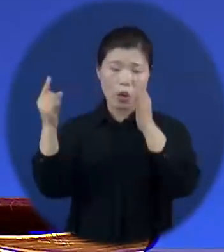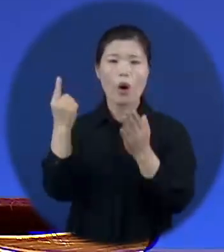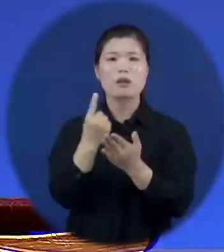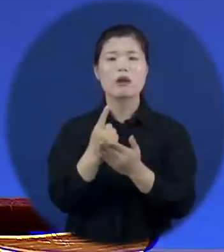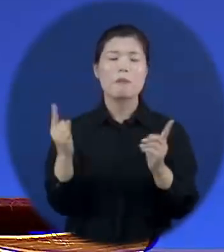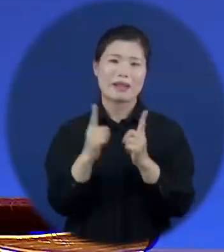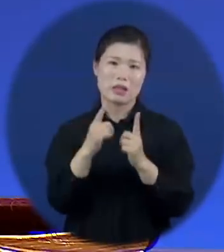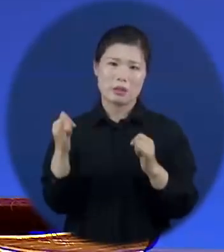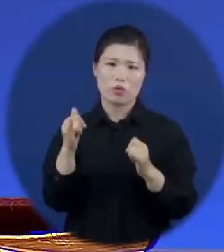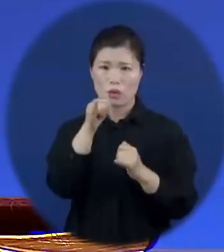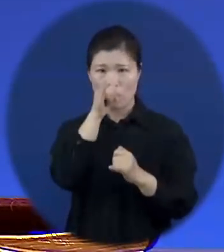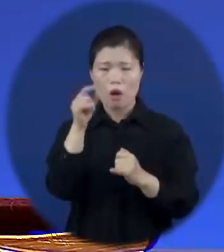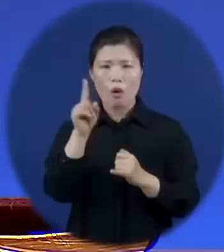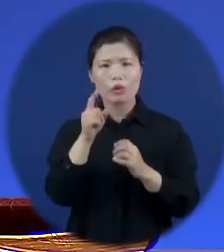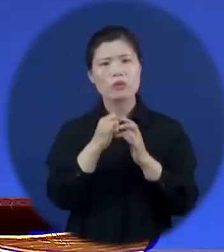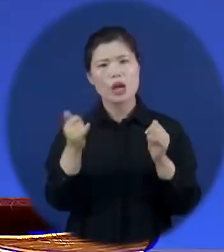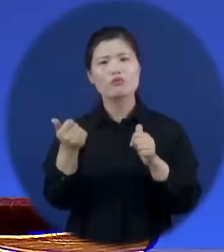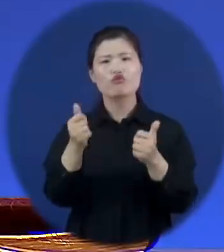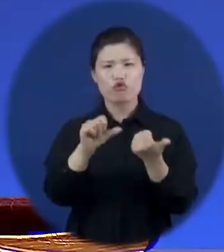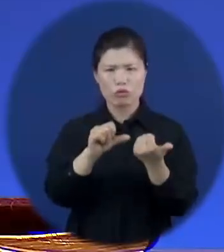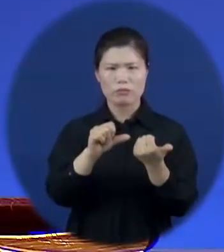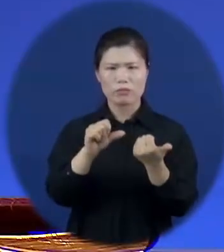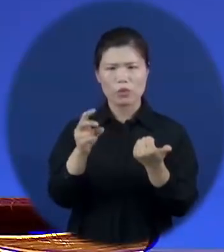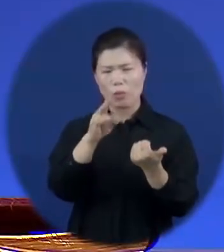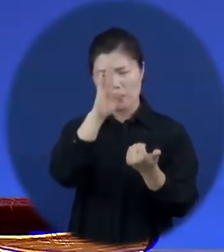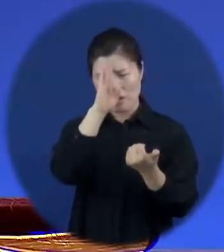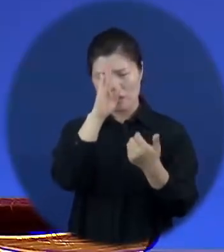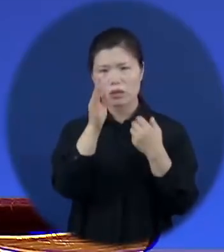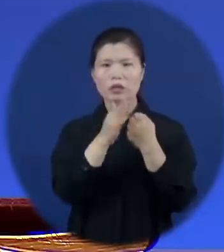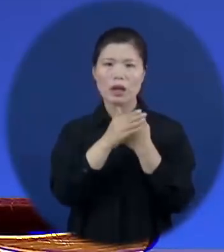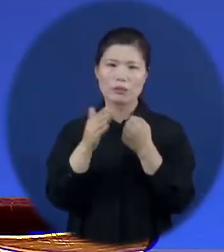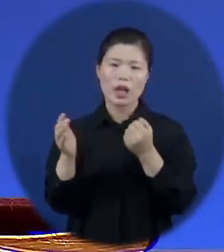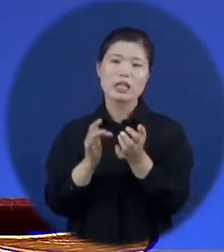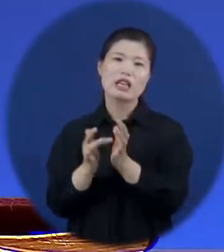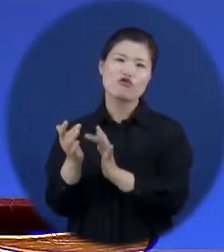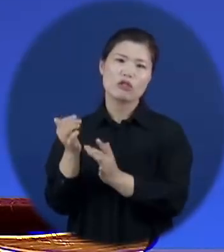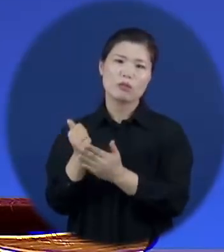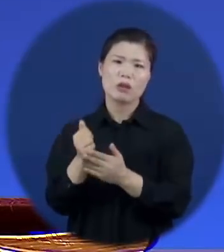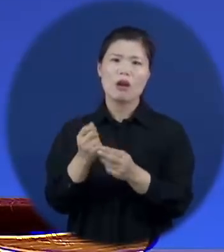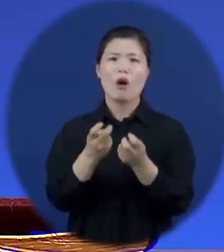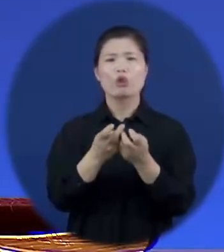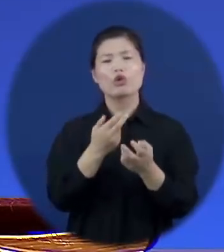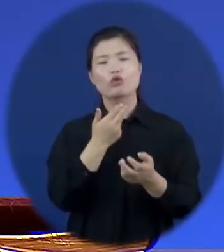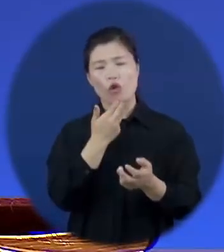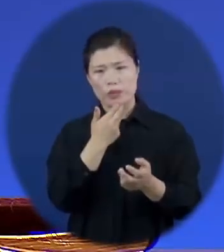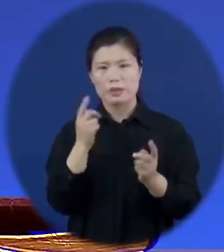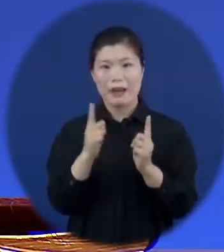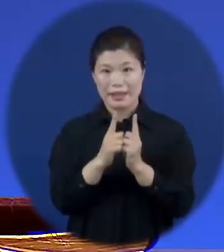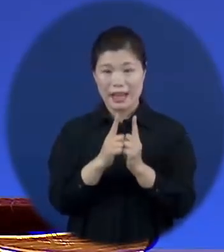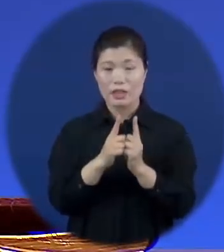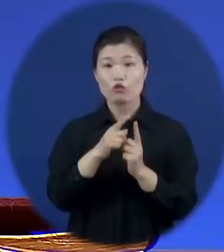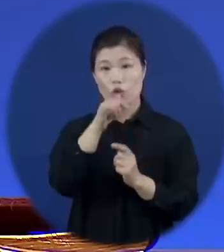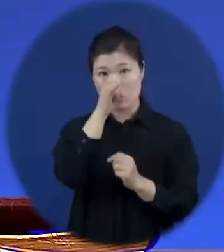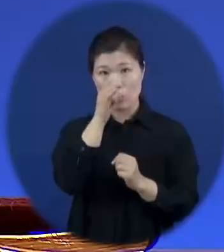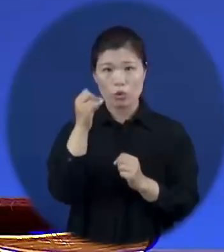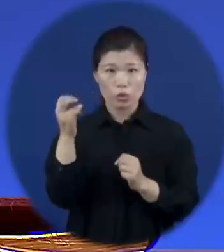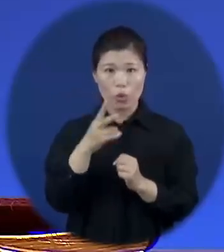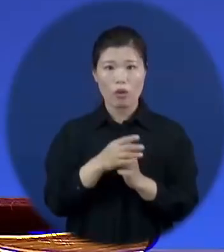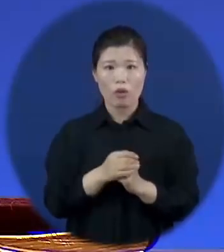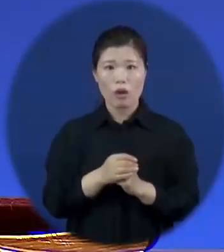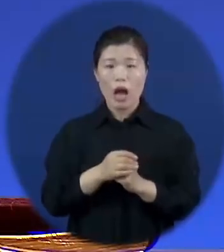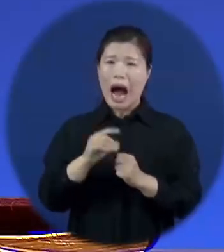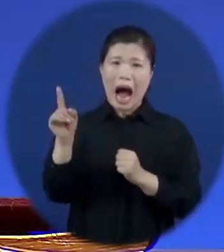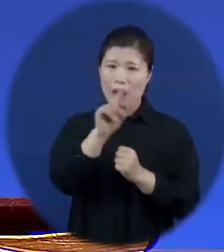사람도 있고요, 죽음이나 병과 같은 절망스러운 환경을 통해서 예수님을 어쩔 수 없이 만나는 경우도 있고요,